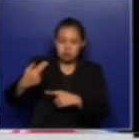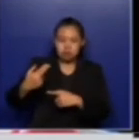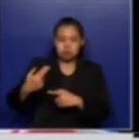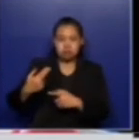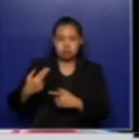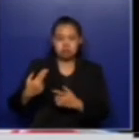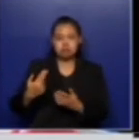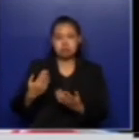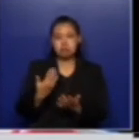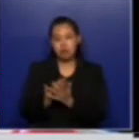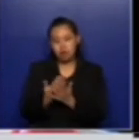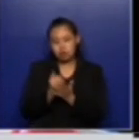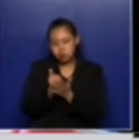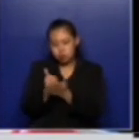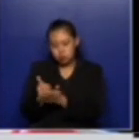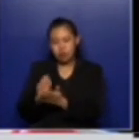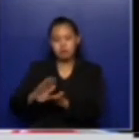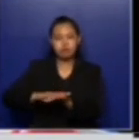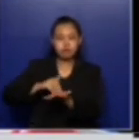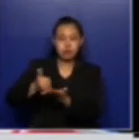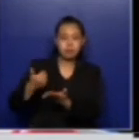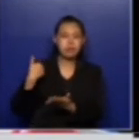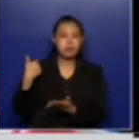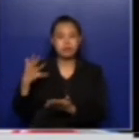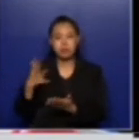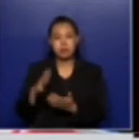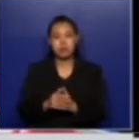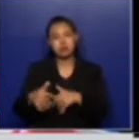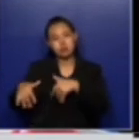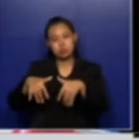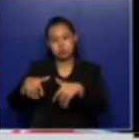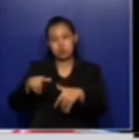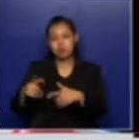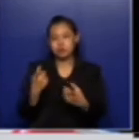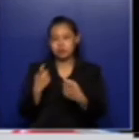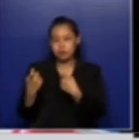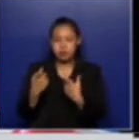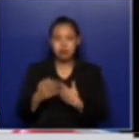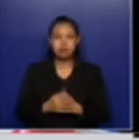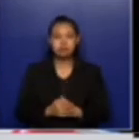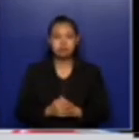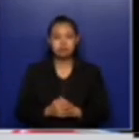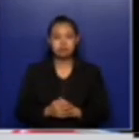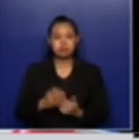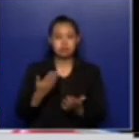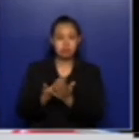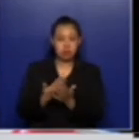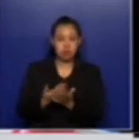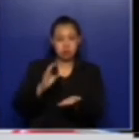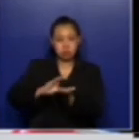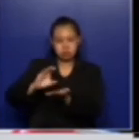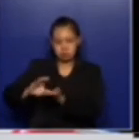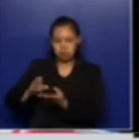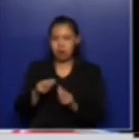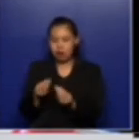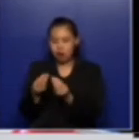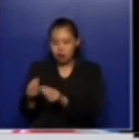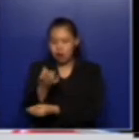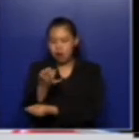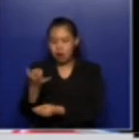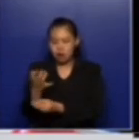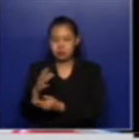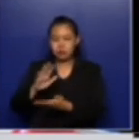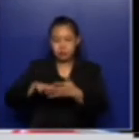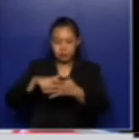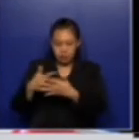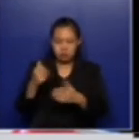ของฟื้นฟูหรือไม่อันนี้ก็คือในส่วนของท้องถิ่นก็ได้ถามดิฉันมาว่างบที่เขาจะได้จะมีอะไรบ้างจะได้แวดวางแผน